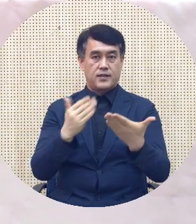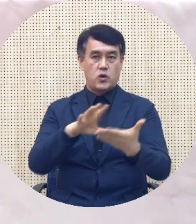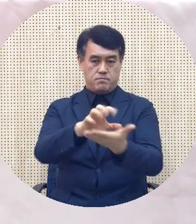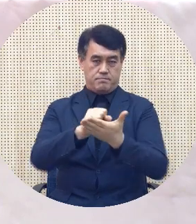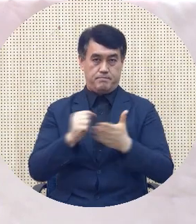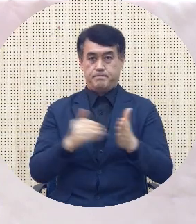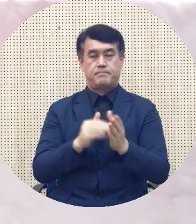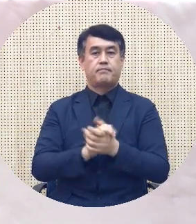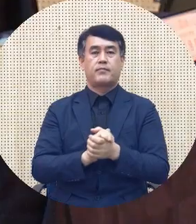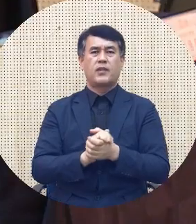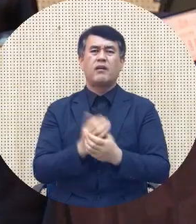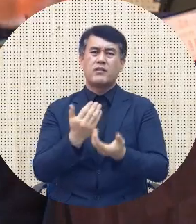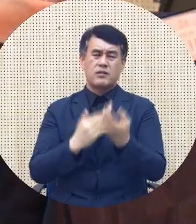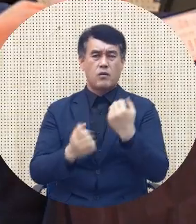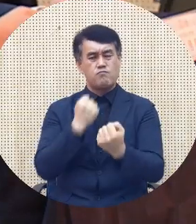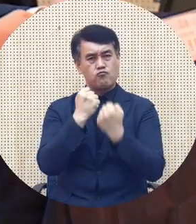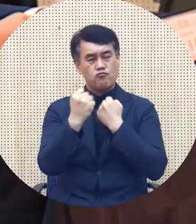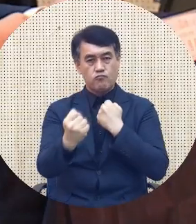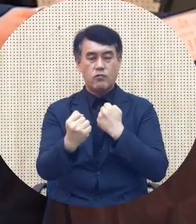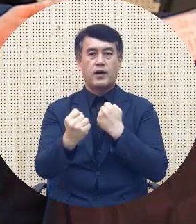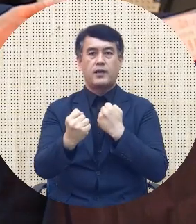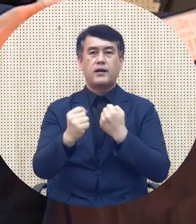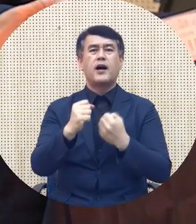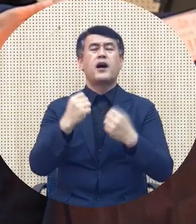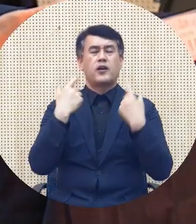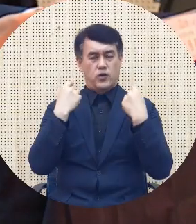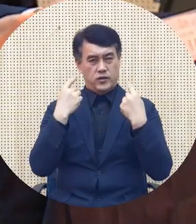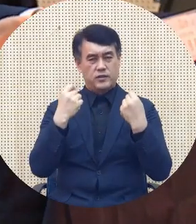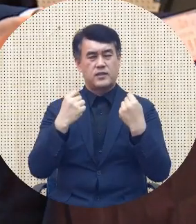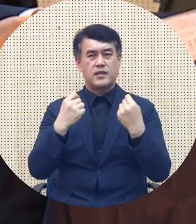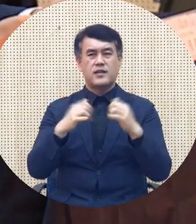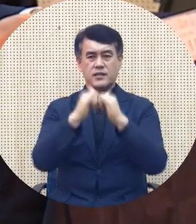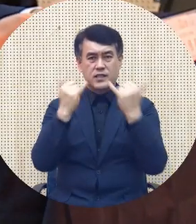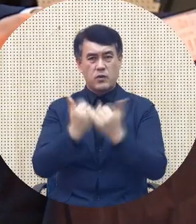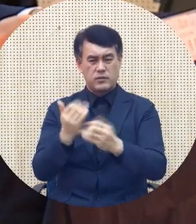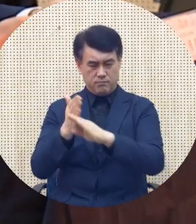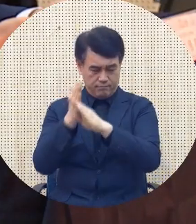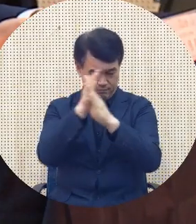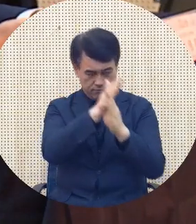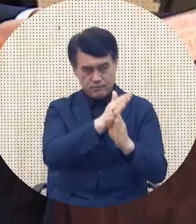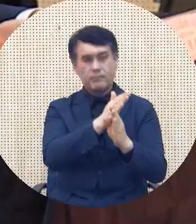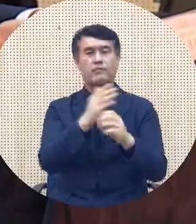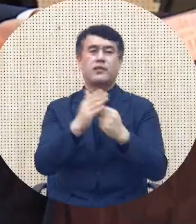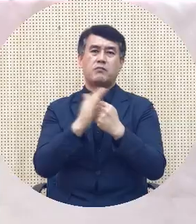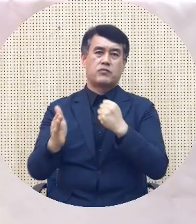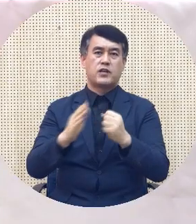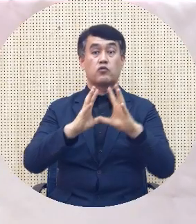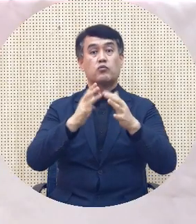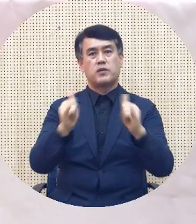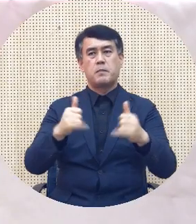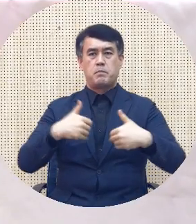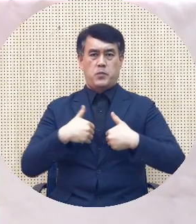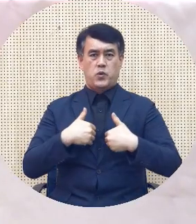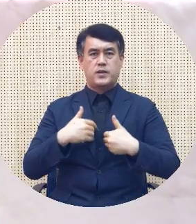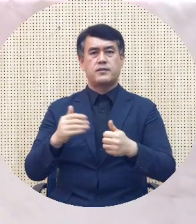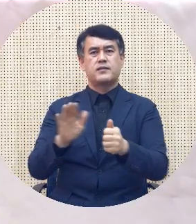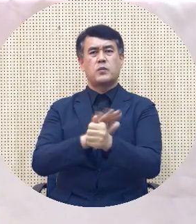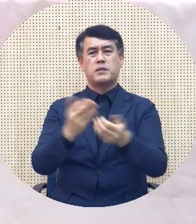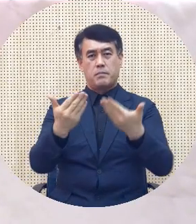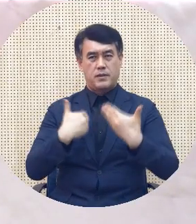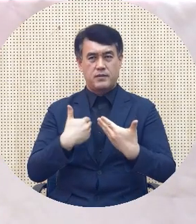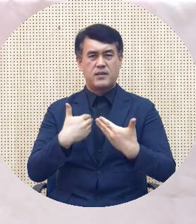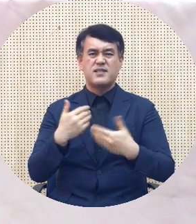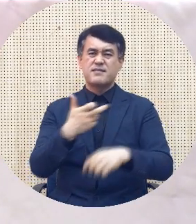도입하였습니다. 그러나 이러한 노력에도 불구하고 여전히 존재하는 사회적 편견이 국민들이 필요한 건강 서비스를 이용하는 데